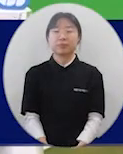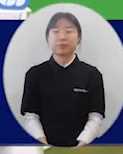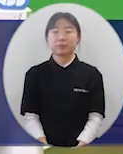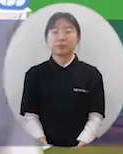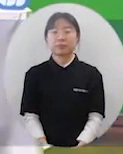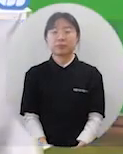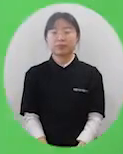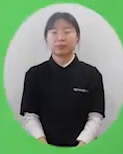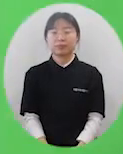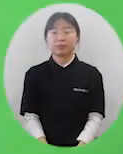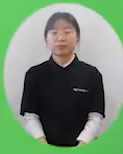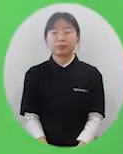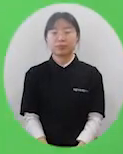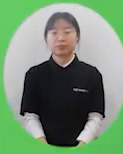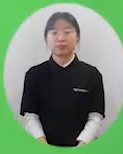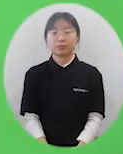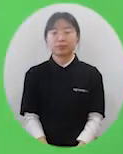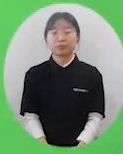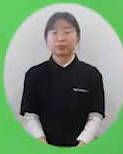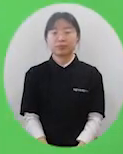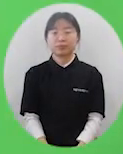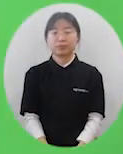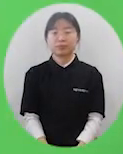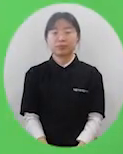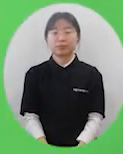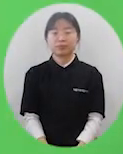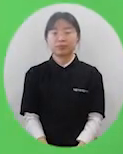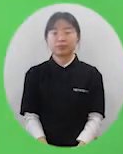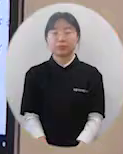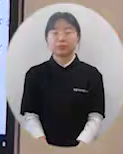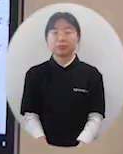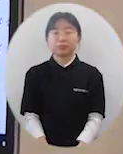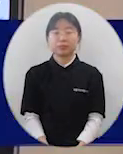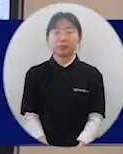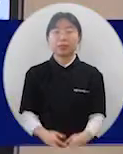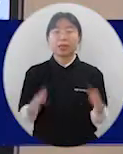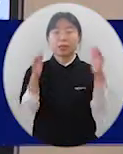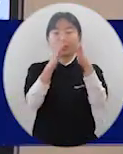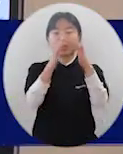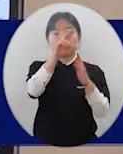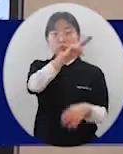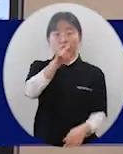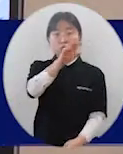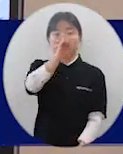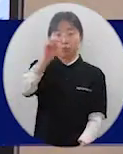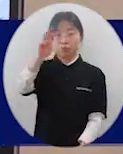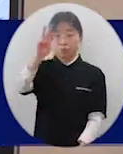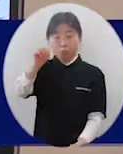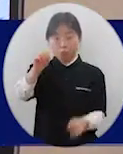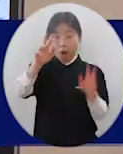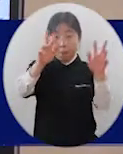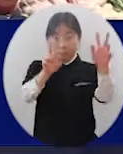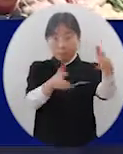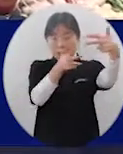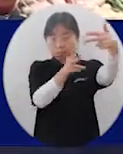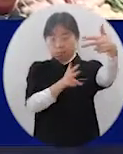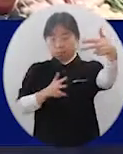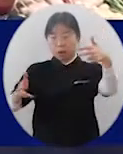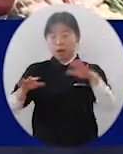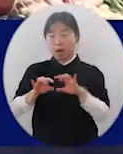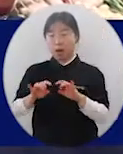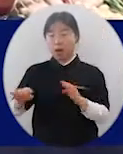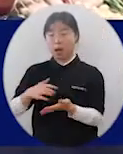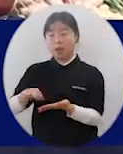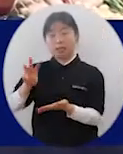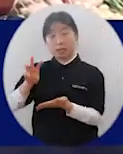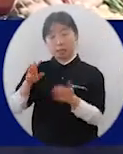나눔 축제를 진행했습니다. 이날 행사는 온라인 줌 프로그램을 통해 30여 명의 자원봉사자가 각